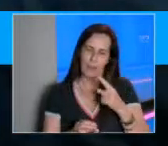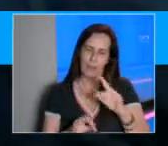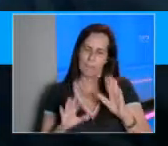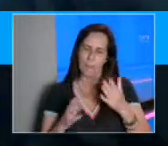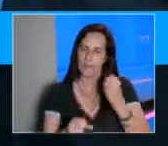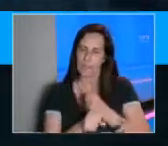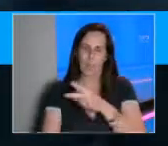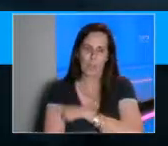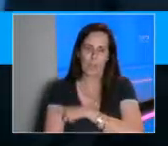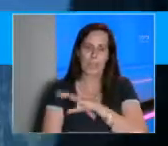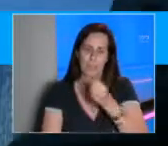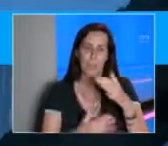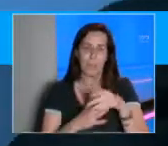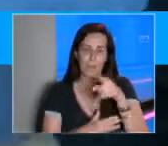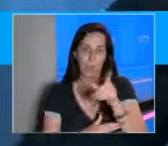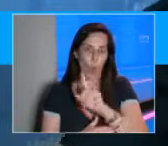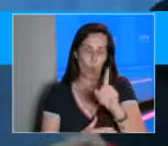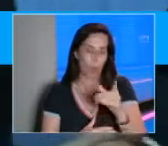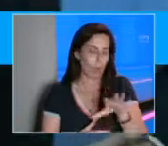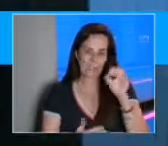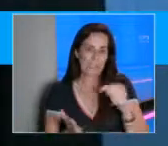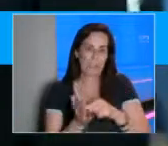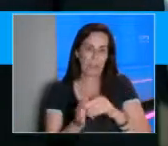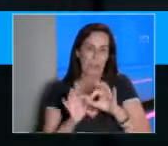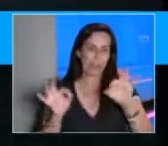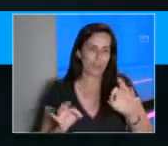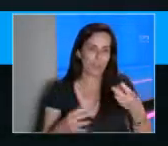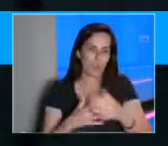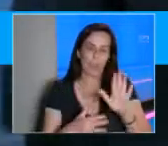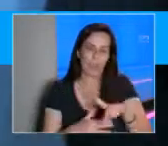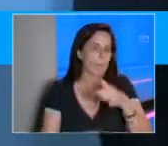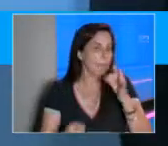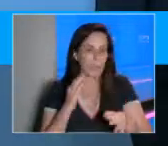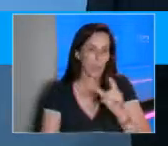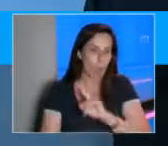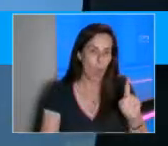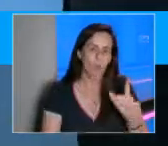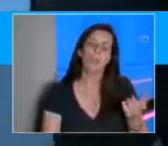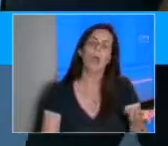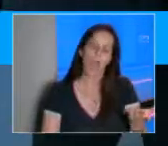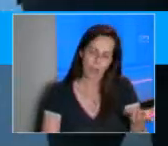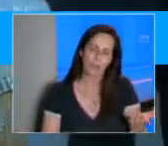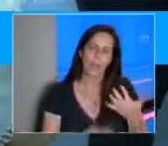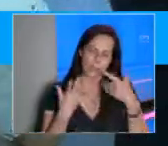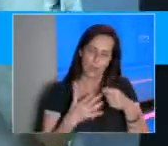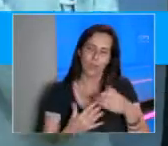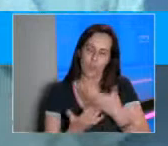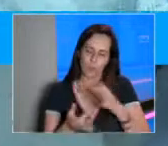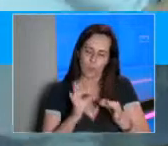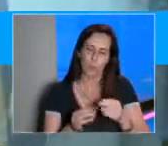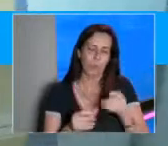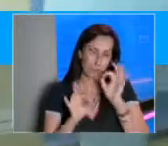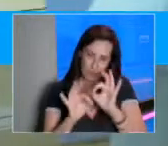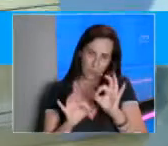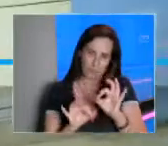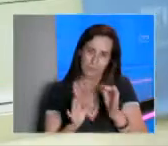למה תעשה המשטרה עם המבקר, איננו מוצא מקום לפתוח מחדש, גם הפרקליטות לא, אז כנראה שהסיפור הזה של מנדלבליט, לפחות